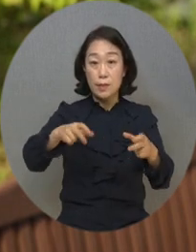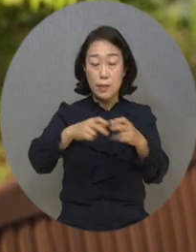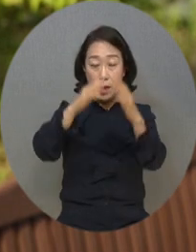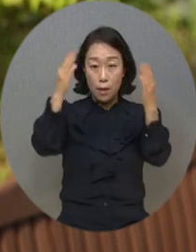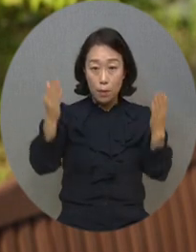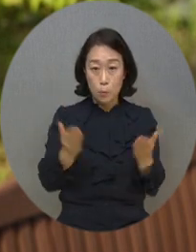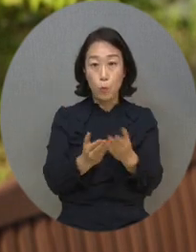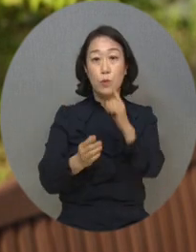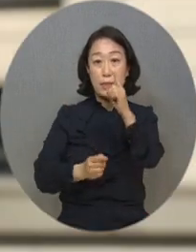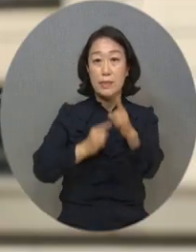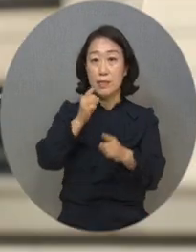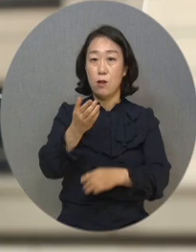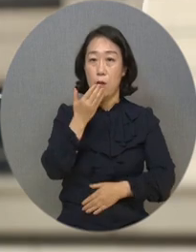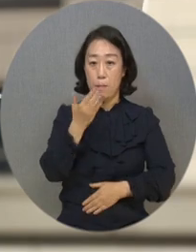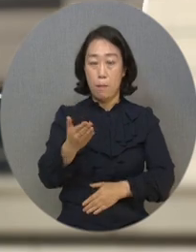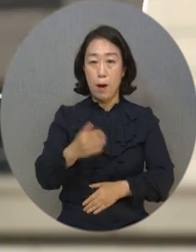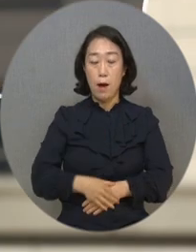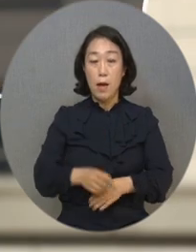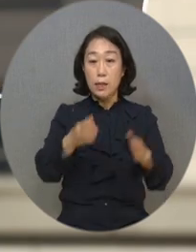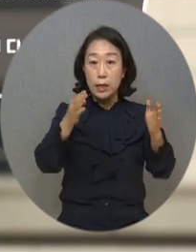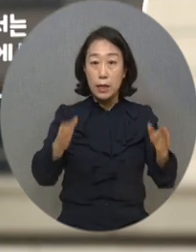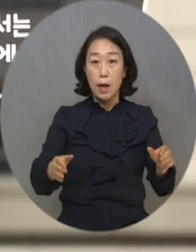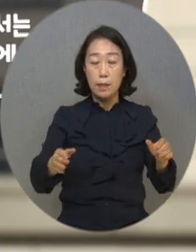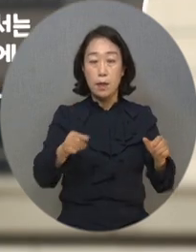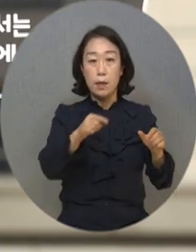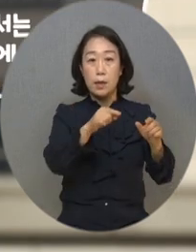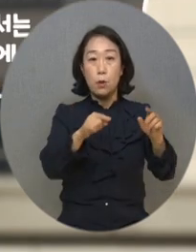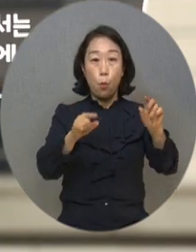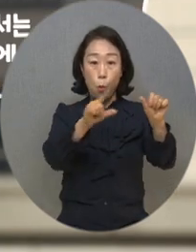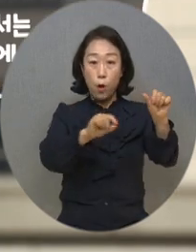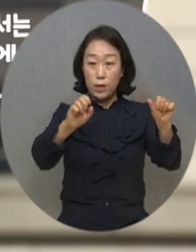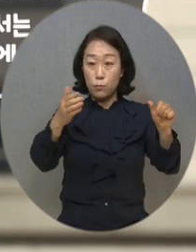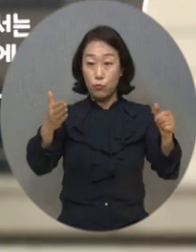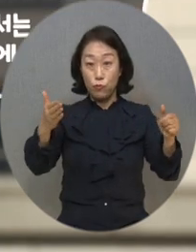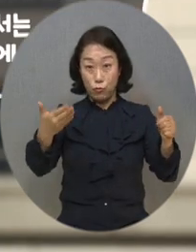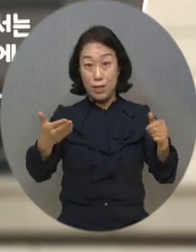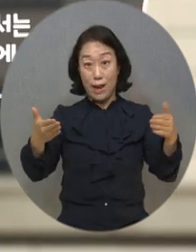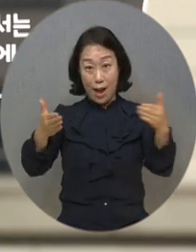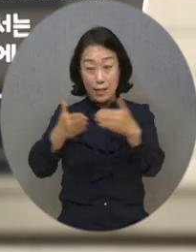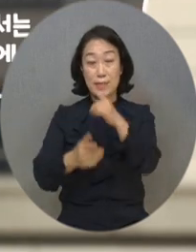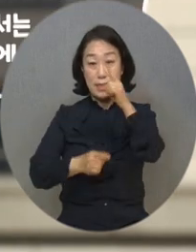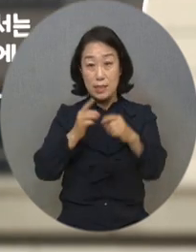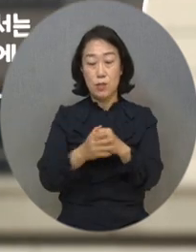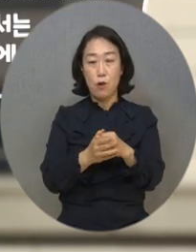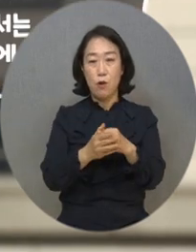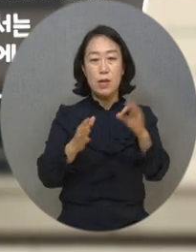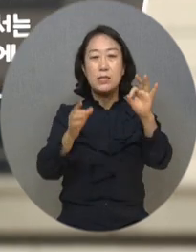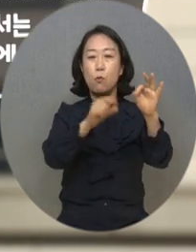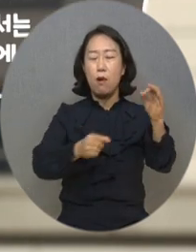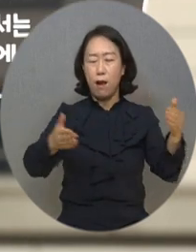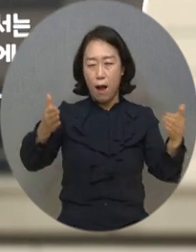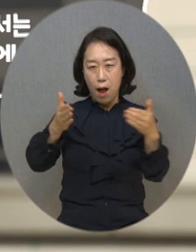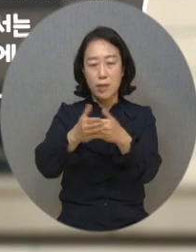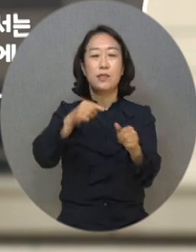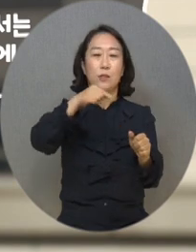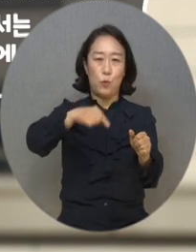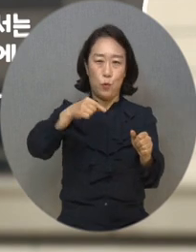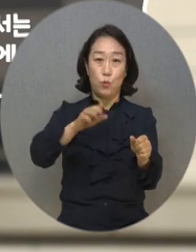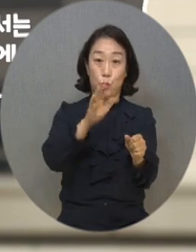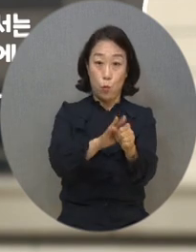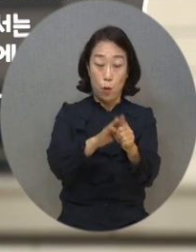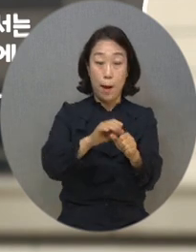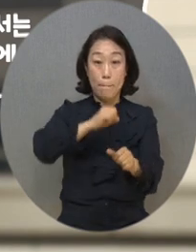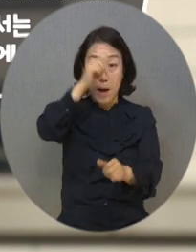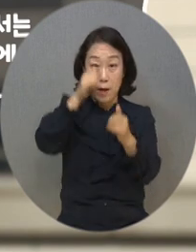누구나 신청 가능합니다. 신청 기간은 5월 15일부터 29일까지며 6월부터 10월까지는 교육이 진행되고 교육